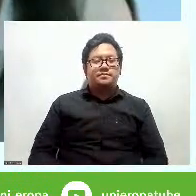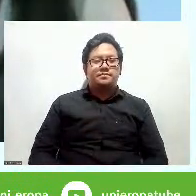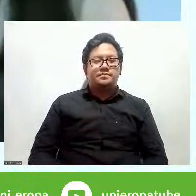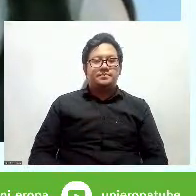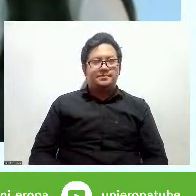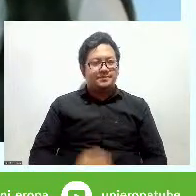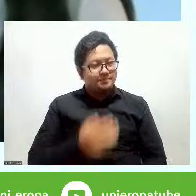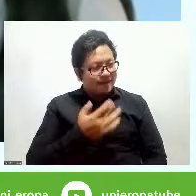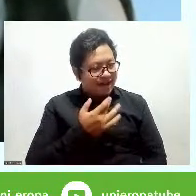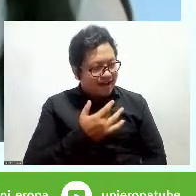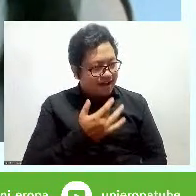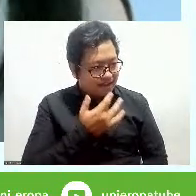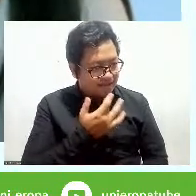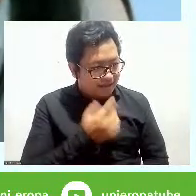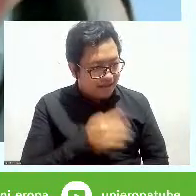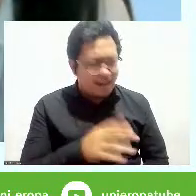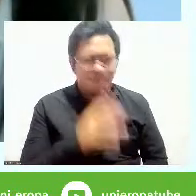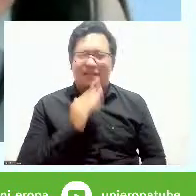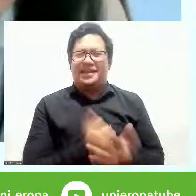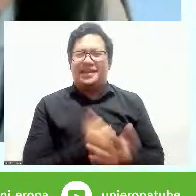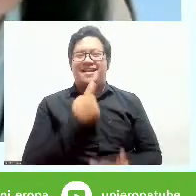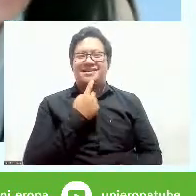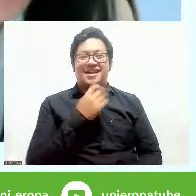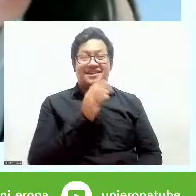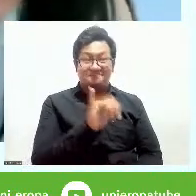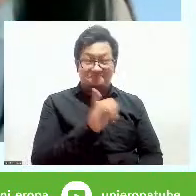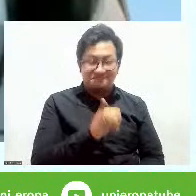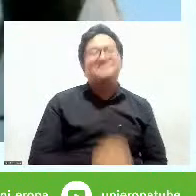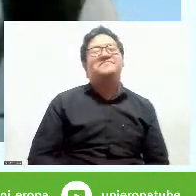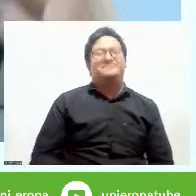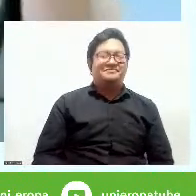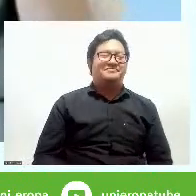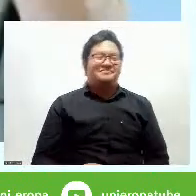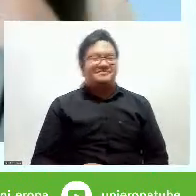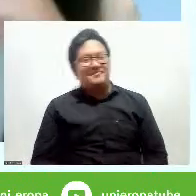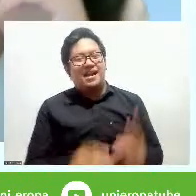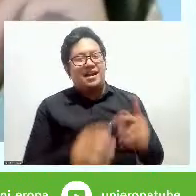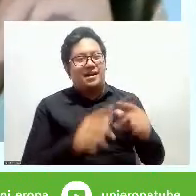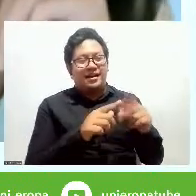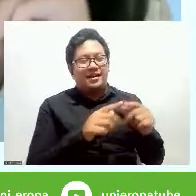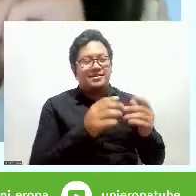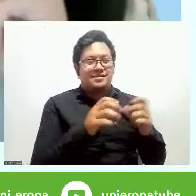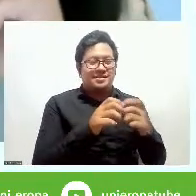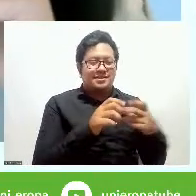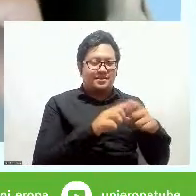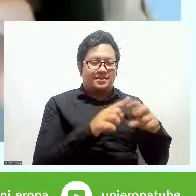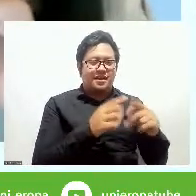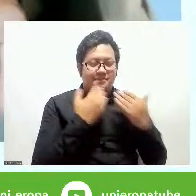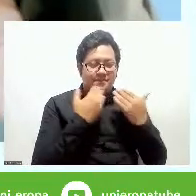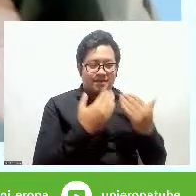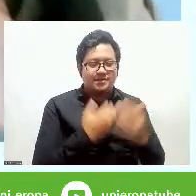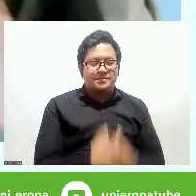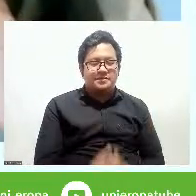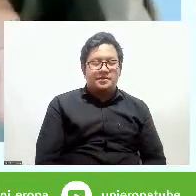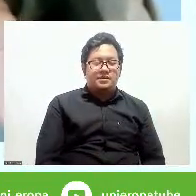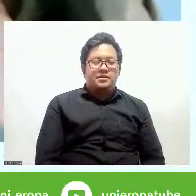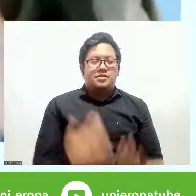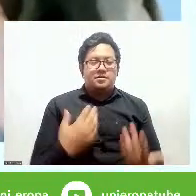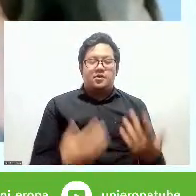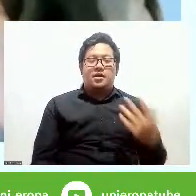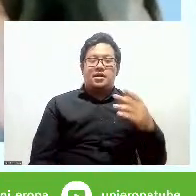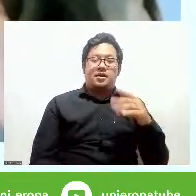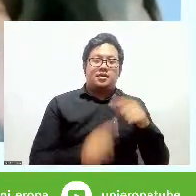rasa-rasa hehehe semoga cukup jauh juga tari atas pertanyaannya tadi di